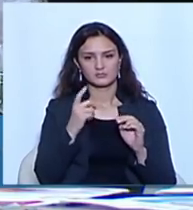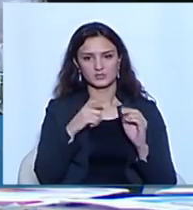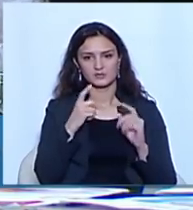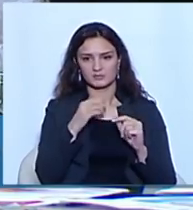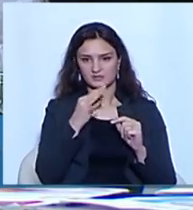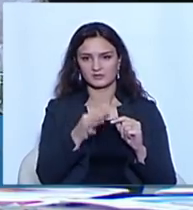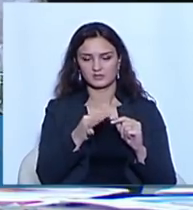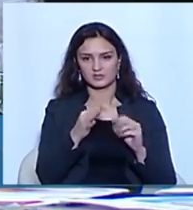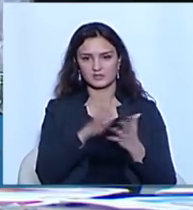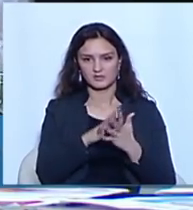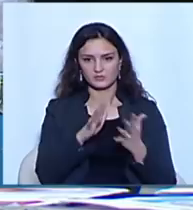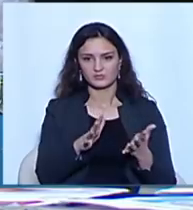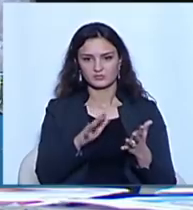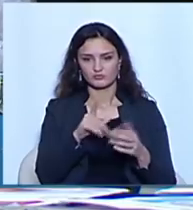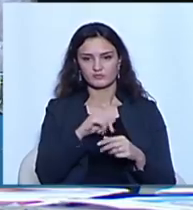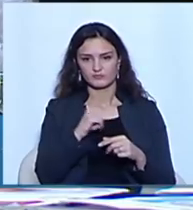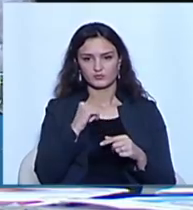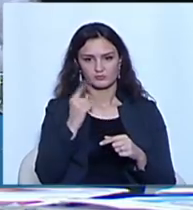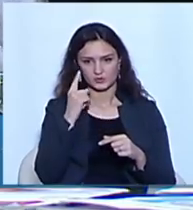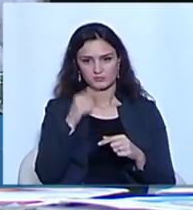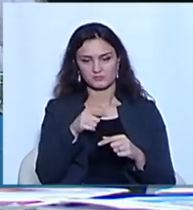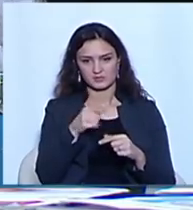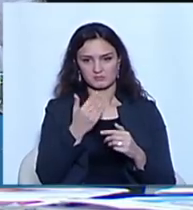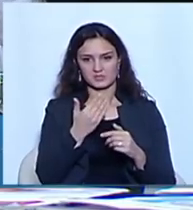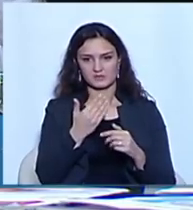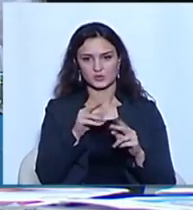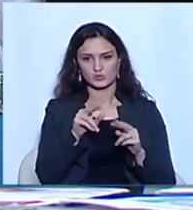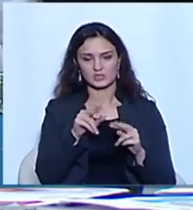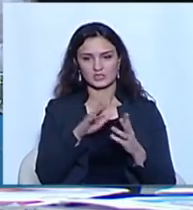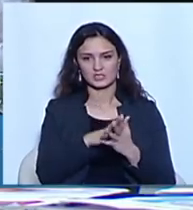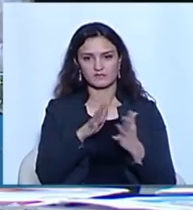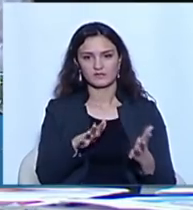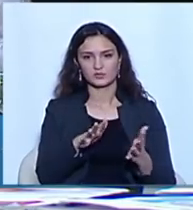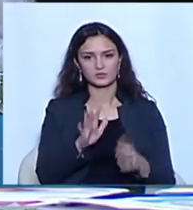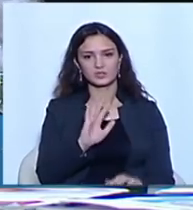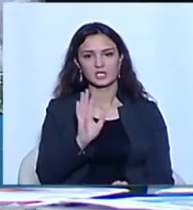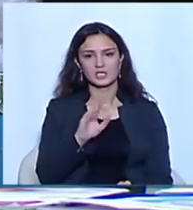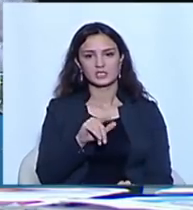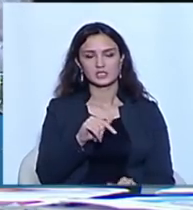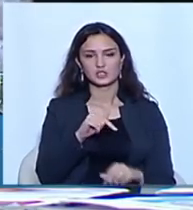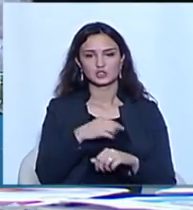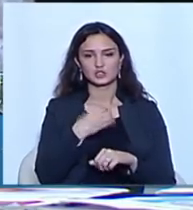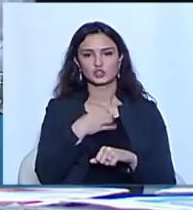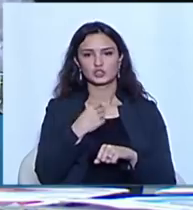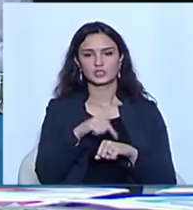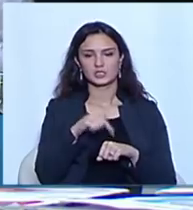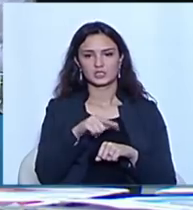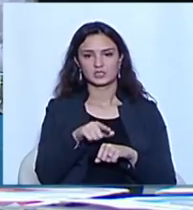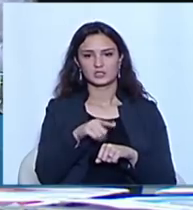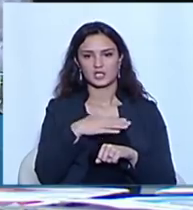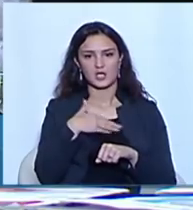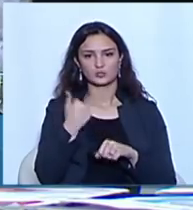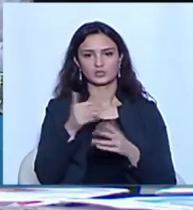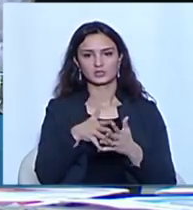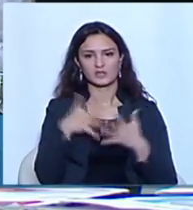მასწავლებელი ეტყვის საყვედურს, შენ ფიქრობ ესე, რომ მას მისთვის სულ ერთია საყვედური, არადა შიშისაგან კვდება, ისე არ